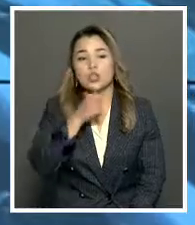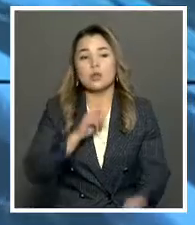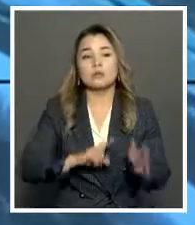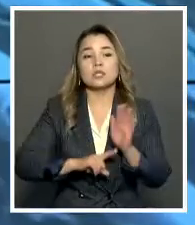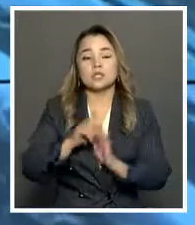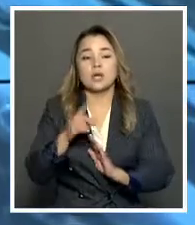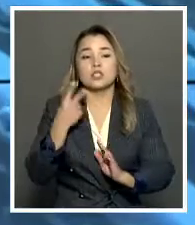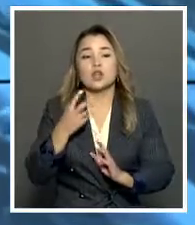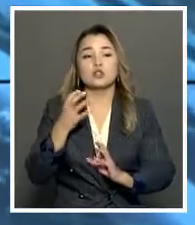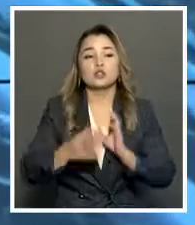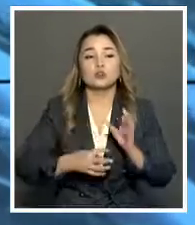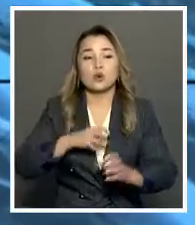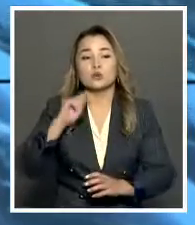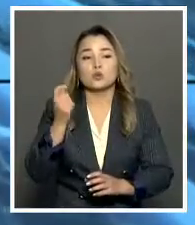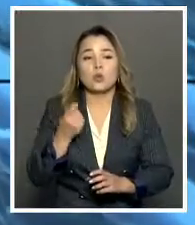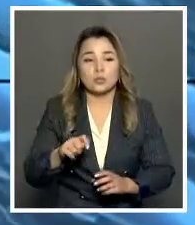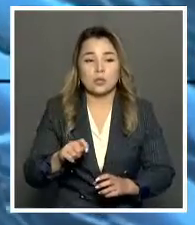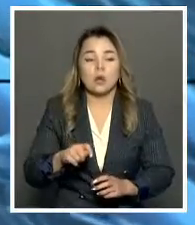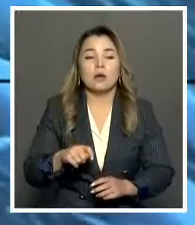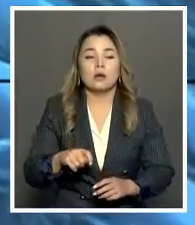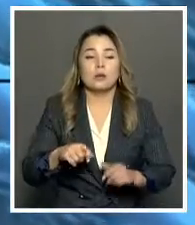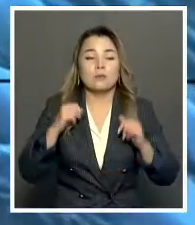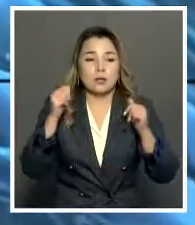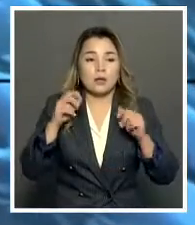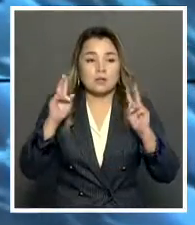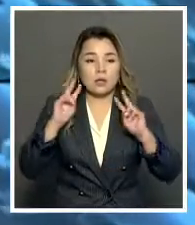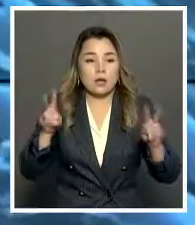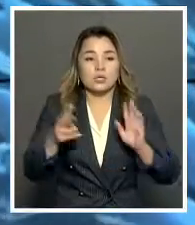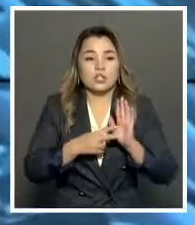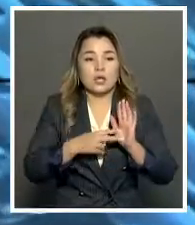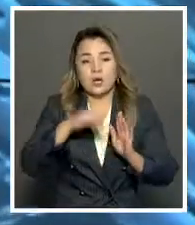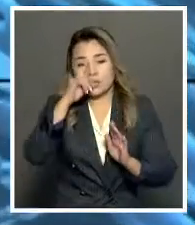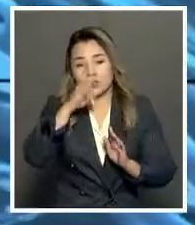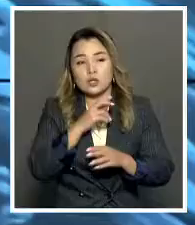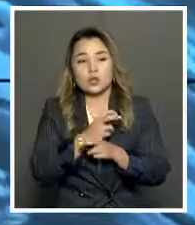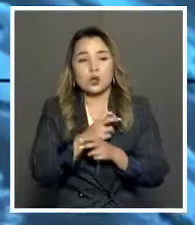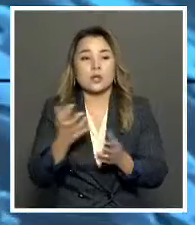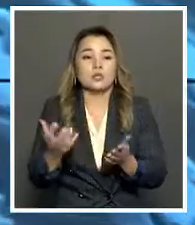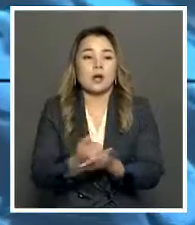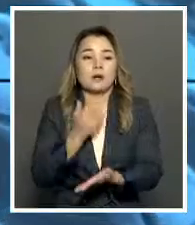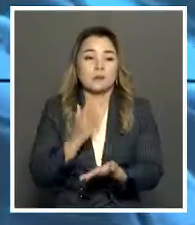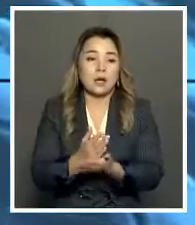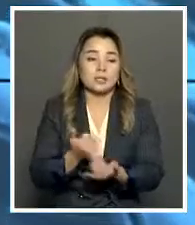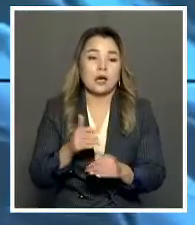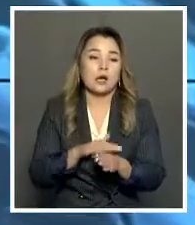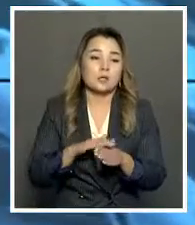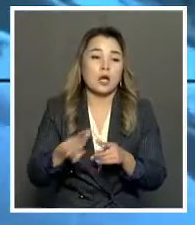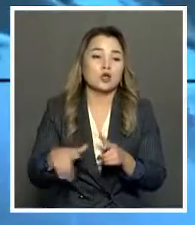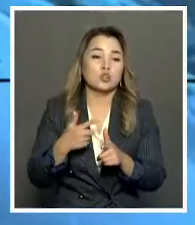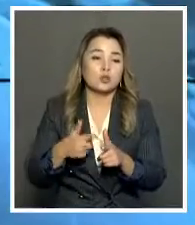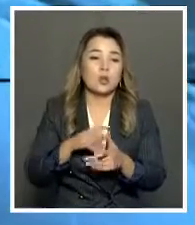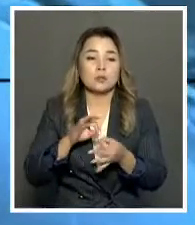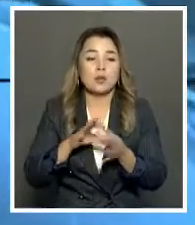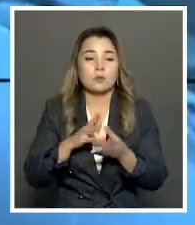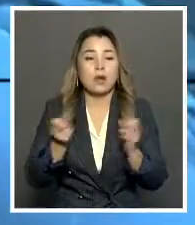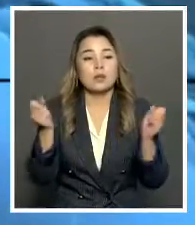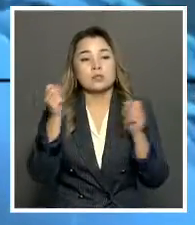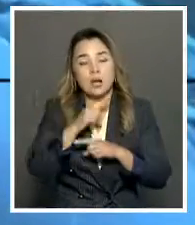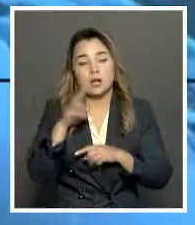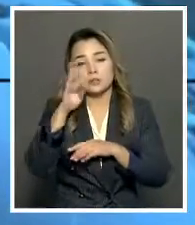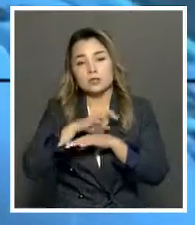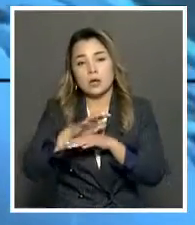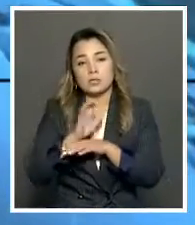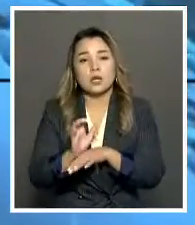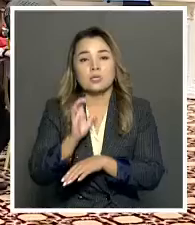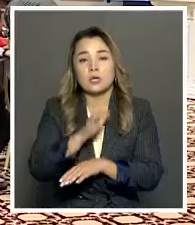Жыл басынан бері екінші дүниежүзілік соғыста хабар ошарсыз кеткен 7 қазақстандықтың сүйегі табылды. Олардың аты жөндері анықталып, елге жеткізілді. Ауқымды